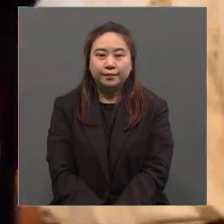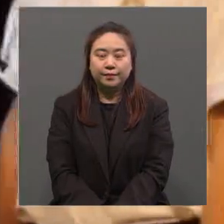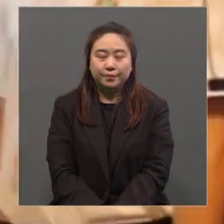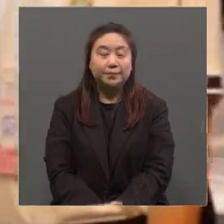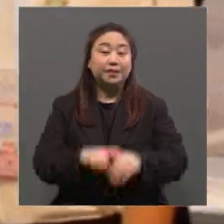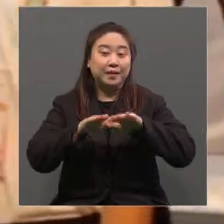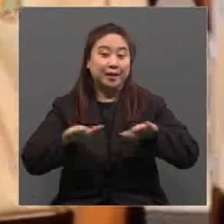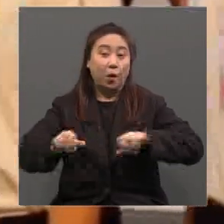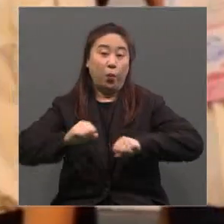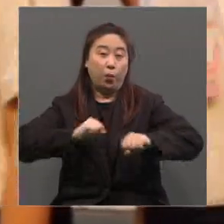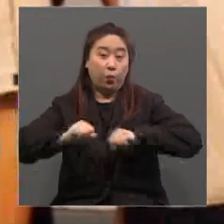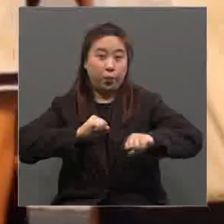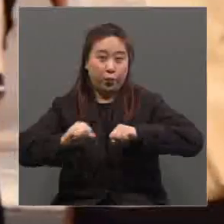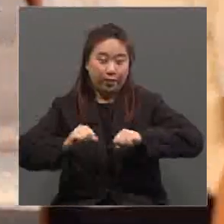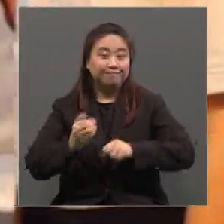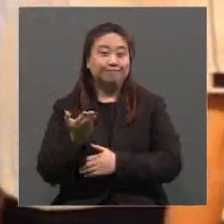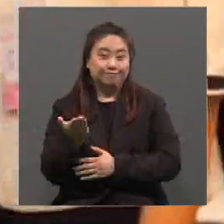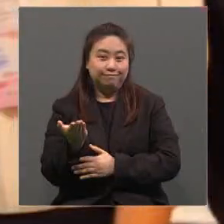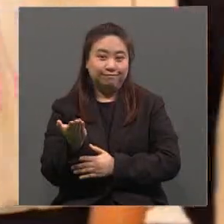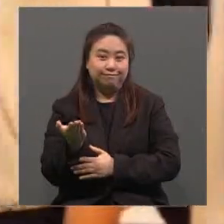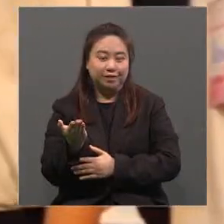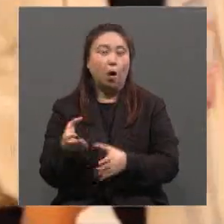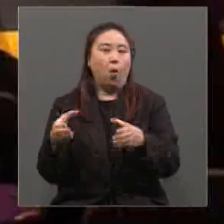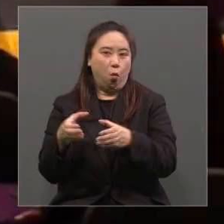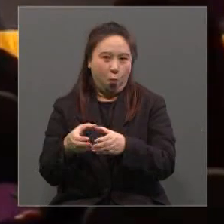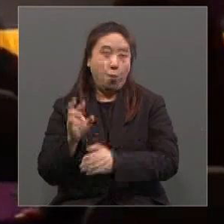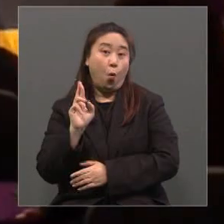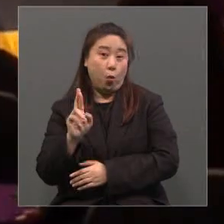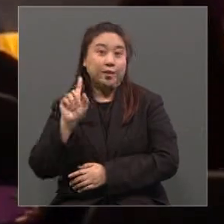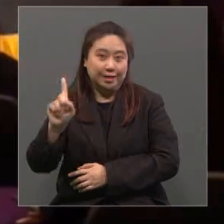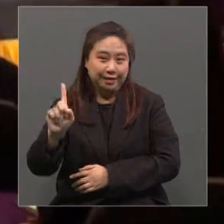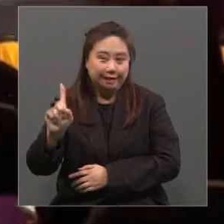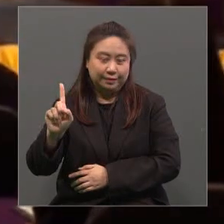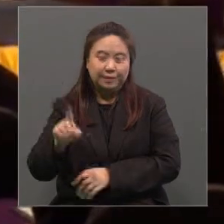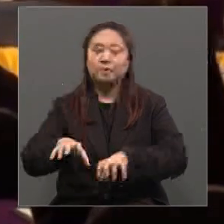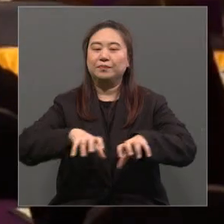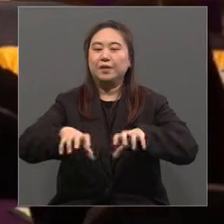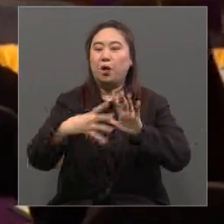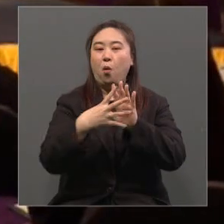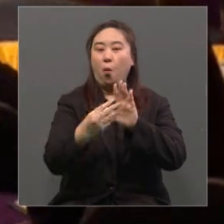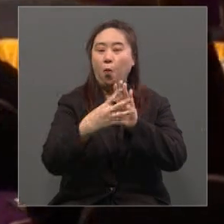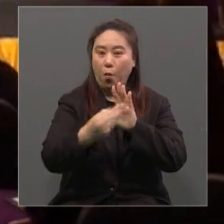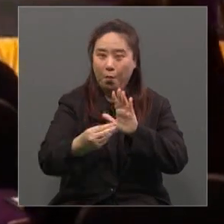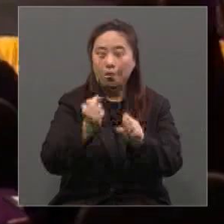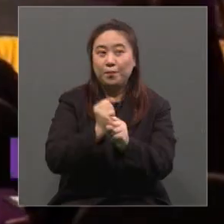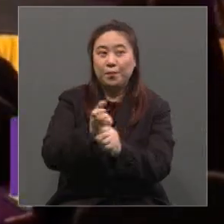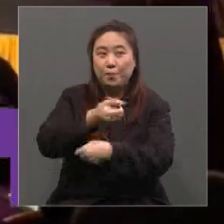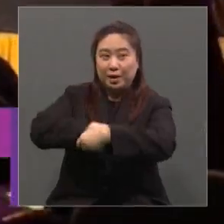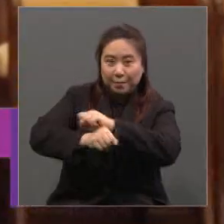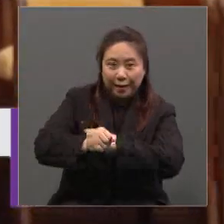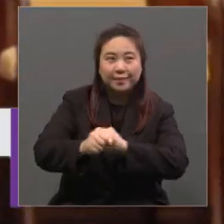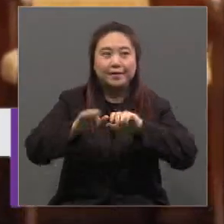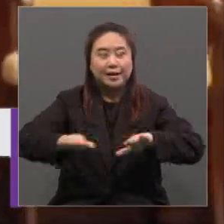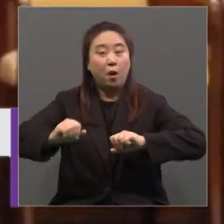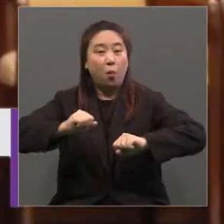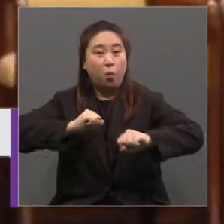เยาวชนกลุ่มนี้นะคะก็เป็นเยาวชนรุ่นที่1ของการจัดอบรมเชิงปฏิบัติการเยาวชนรักแม่